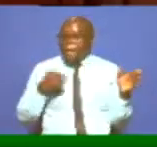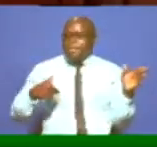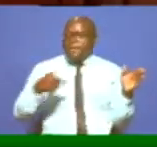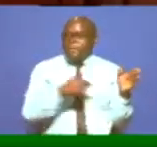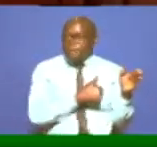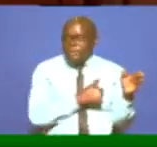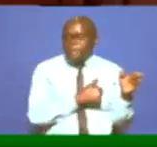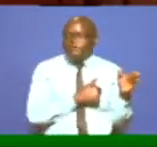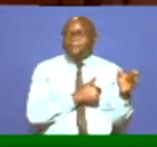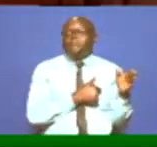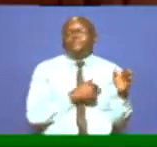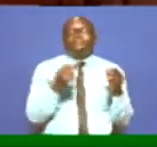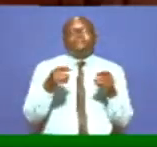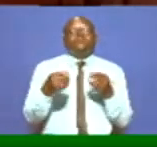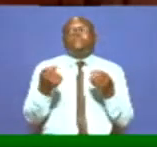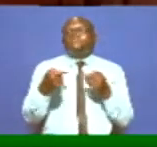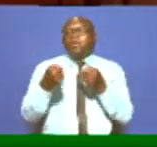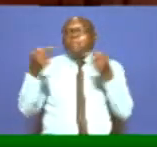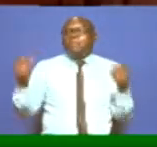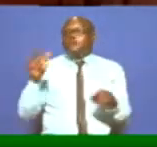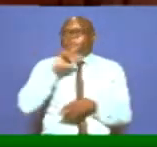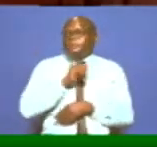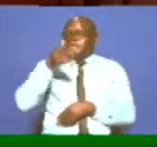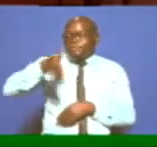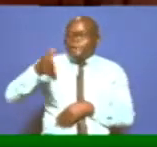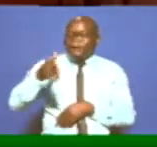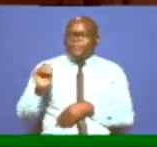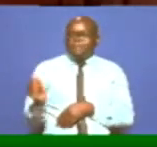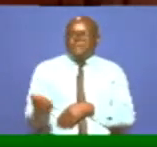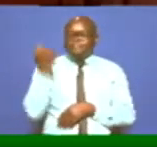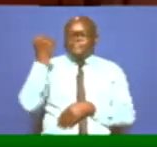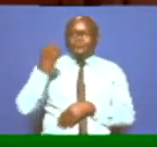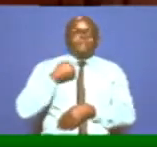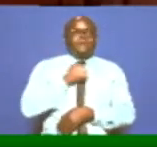tunaovutia upande huu mwingine. Leo naamka na masikitiko.